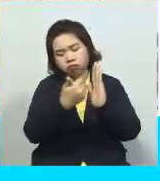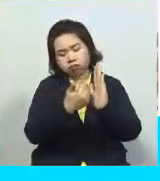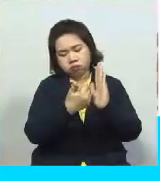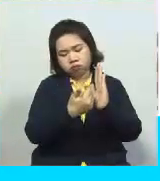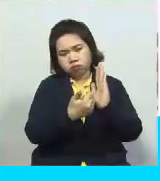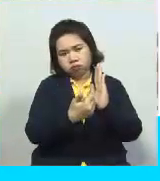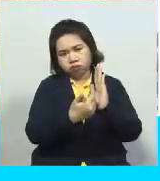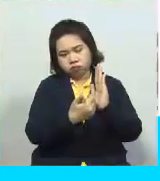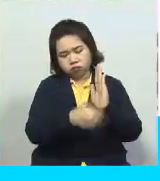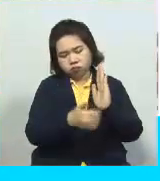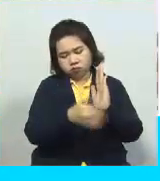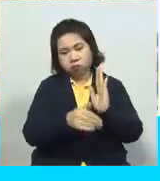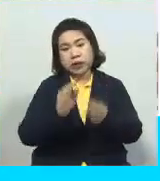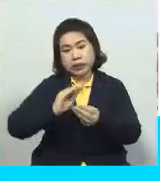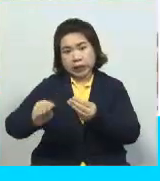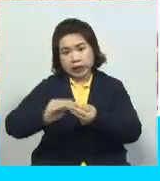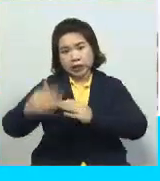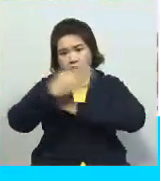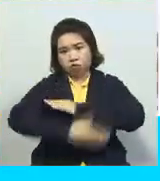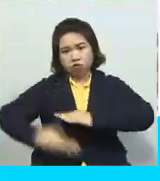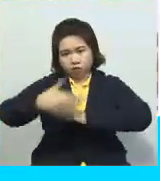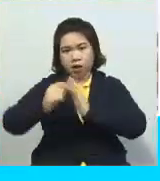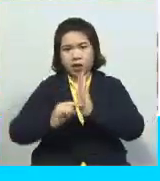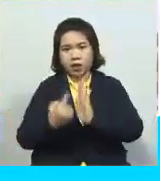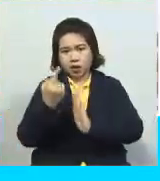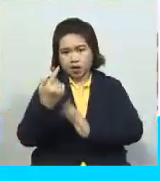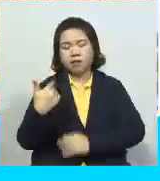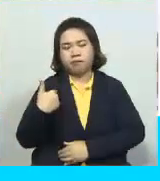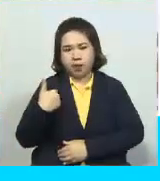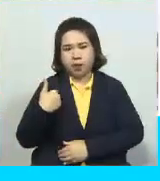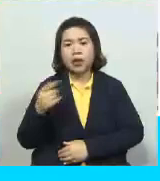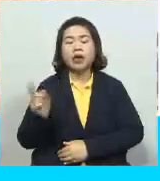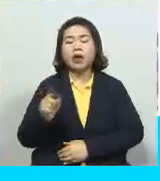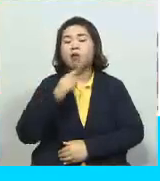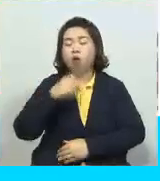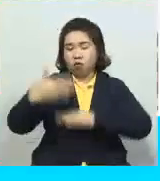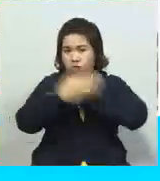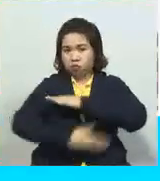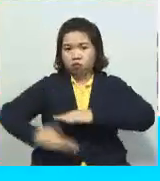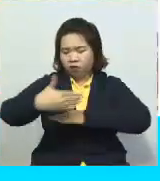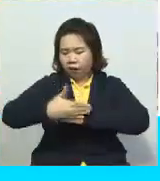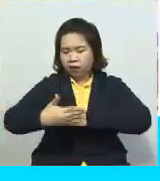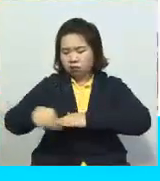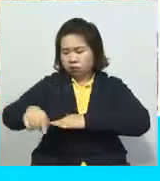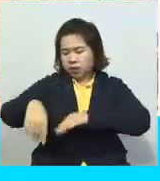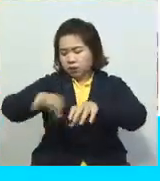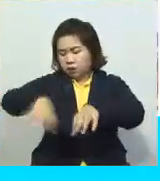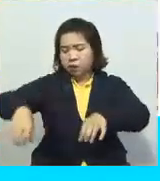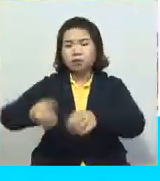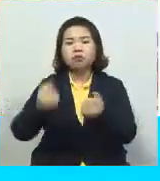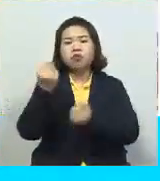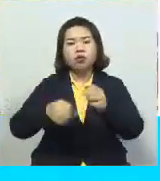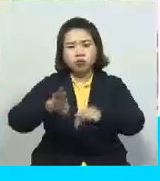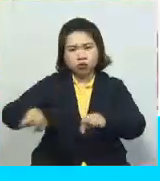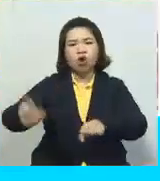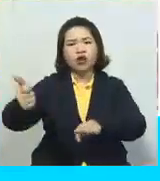แต่สถานีรถไฟฉะเชิงเทราระหว่างทางเนี่ยก็จะมีบริเวณสถานีรถไฟก็จะสามารถจอดรถได้ส่วนหนึ่งพี่น้องประชาชนก็ไป